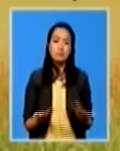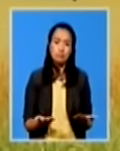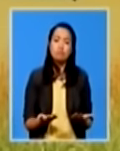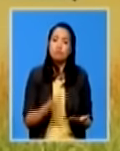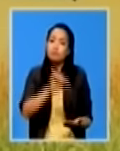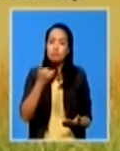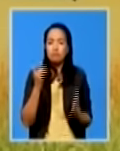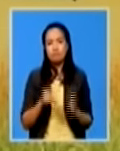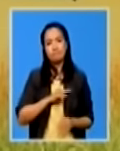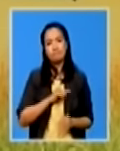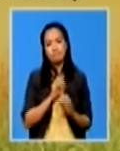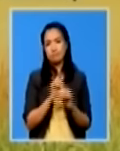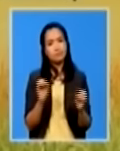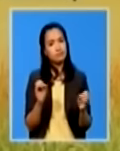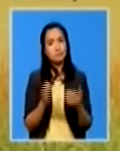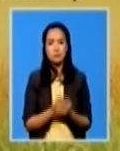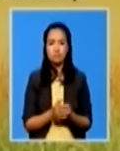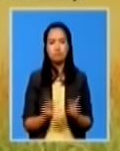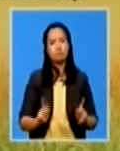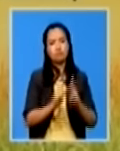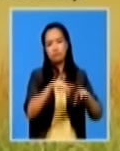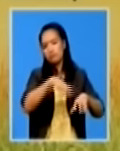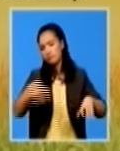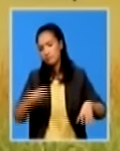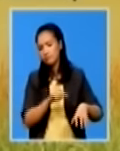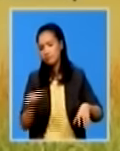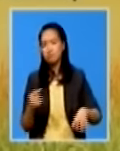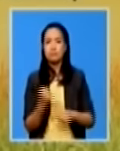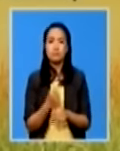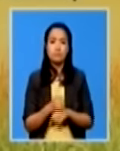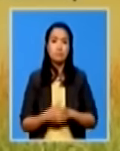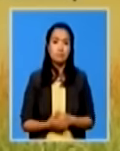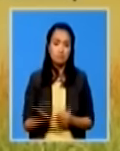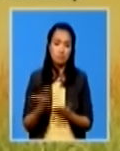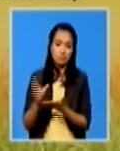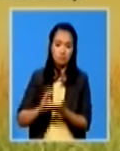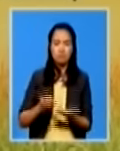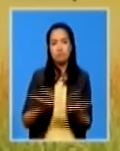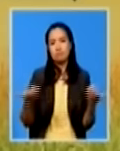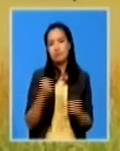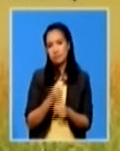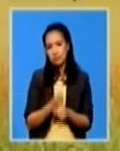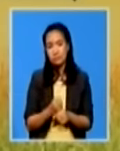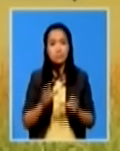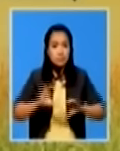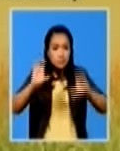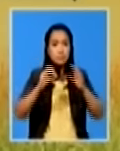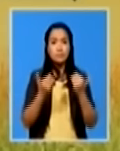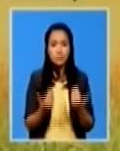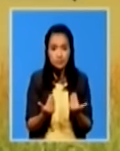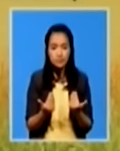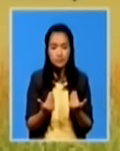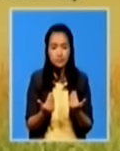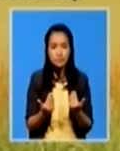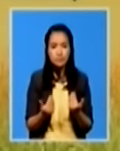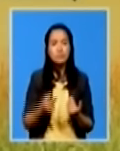มีผู้รับผิดชอบนะครับเพราะมันหลายกระทรวงทำด้วยกันไงงบประมาณต่างคนต่างทำรัฐบาลนี้